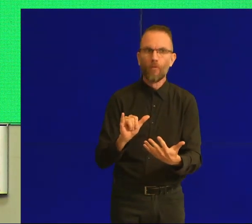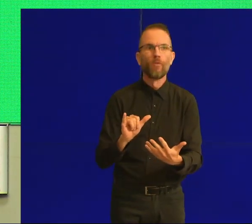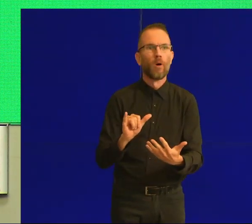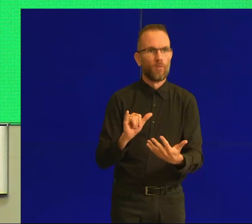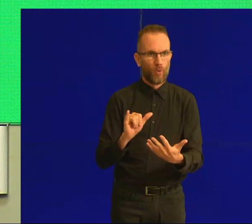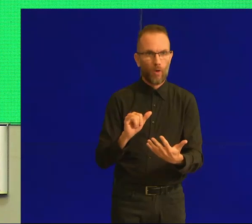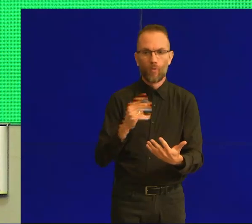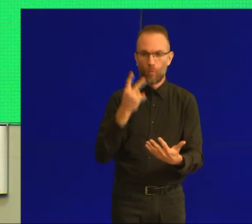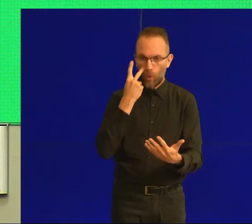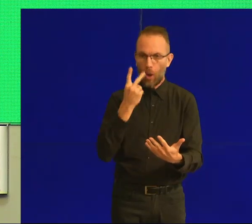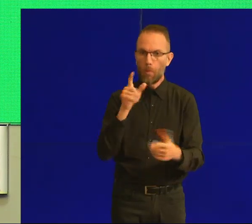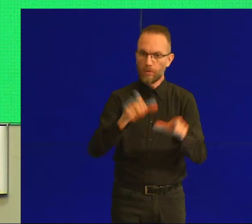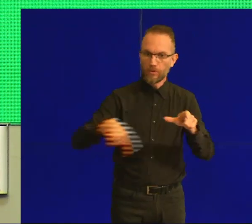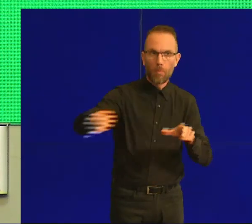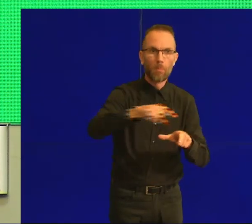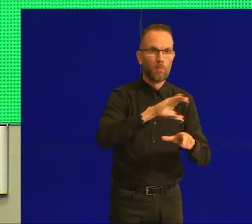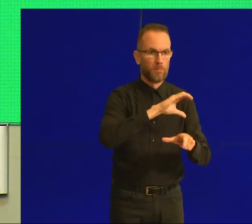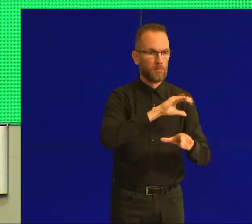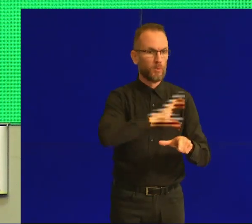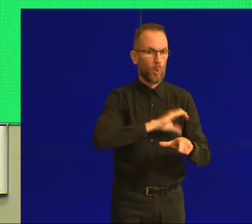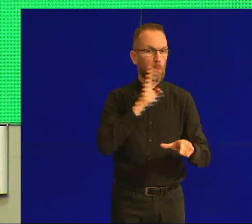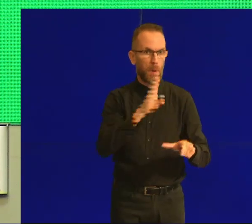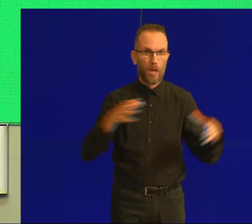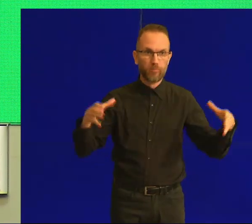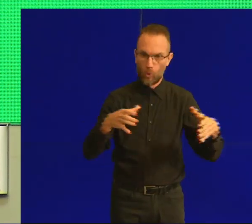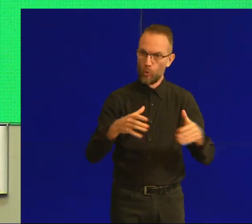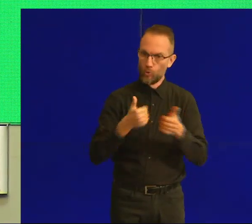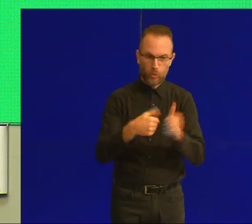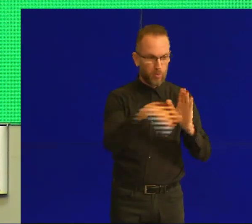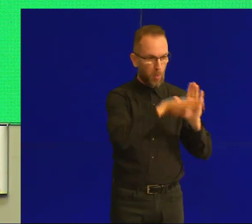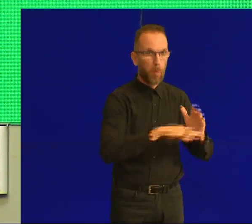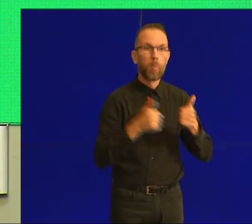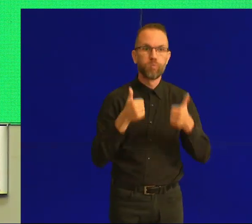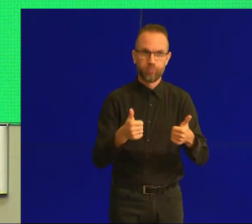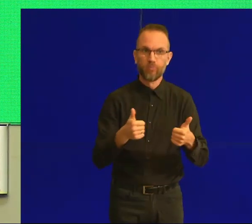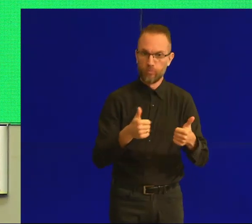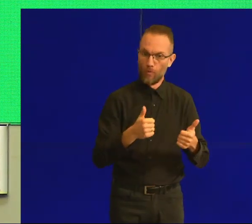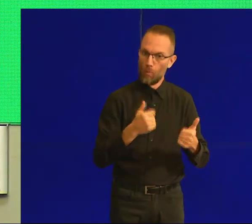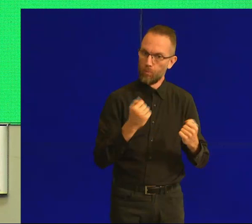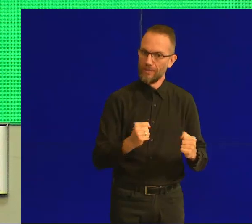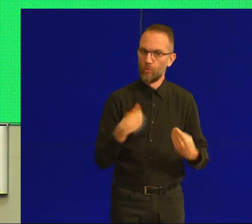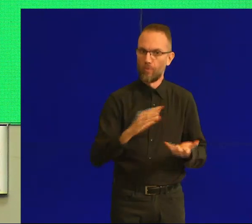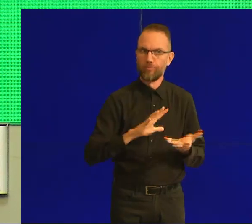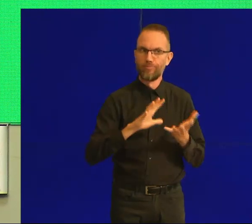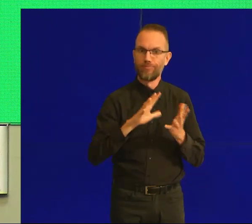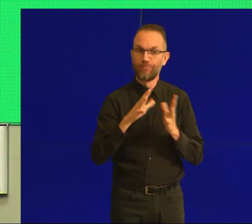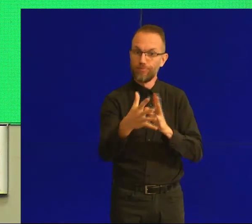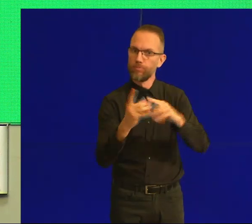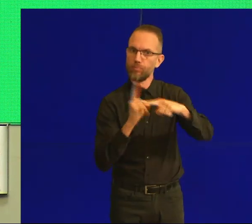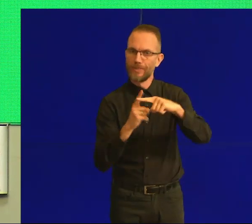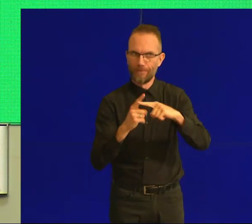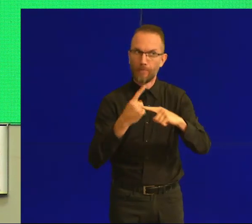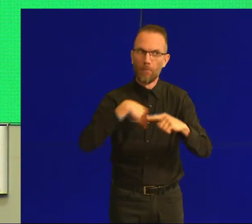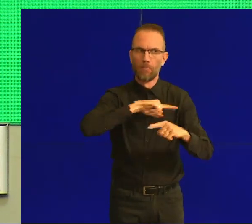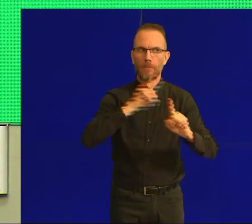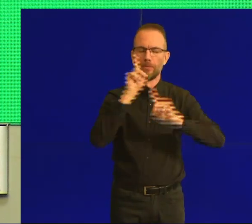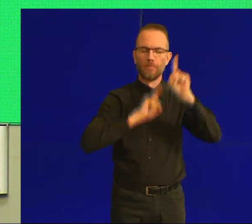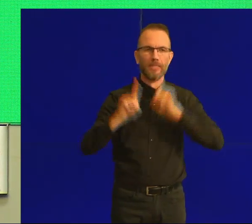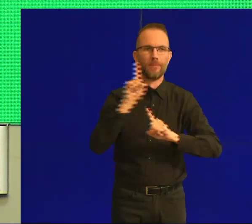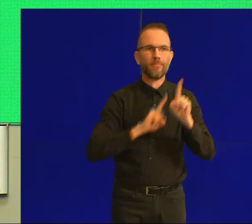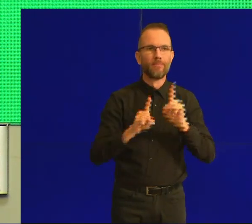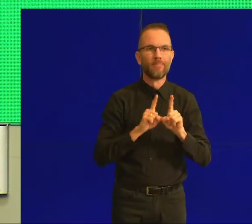il en résulte aujourd'hui une tendance intéressante même si le nombre de patients hospitalisés hospitalisé est toujours